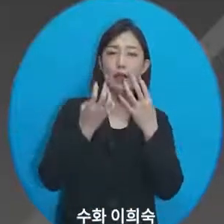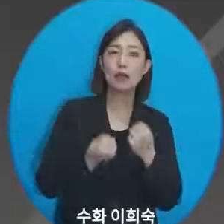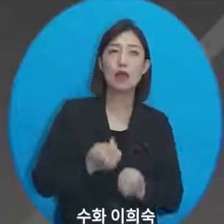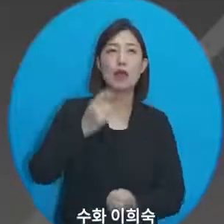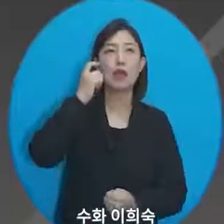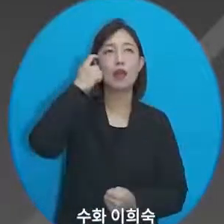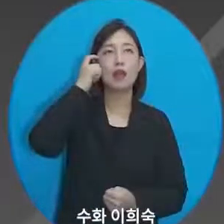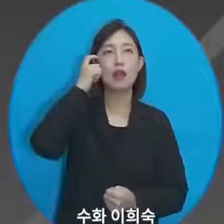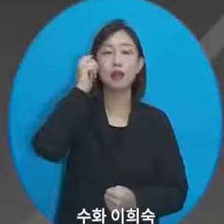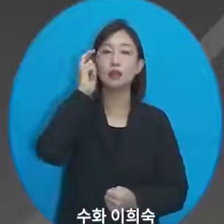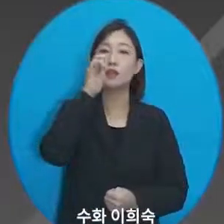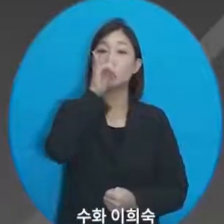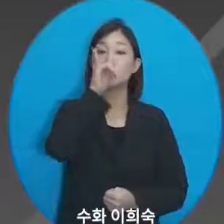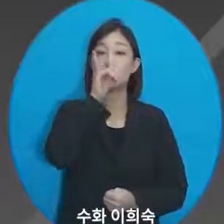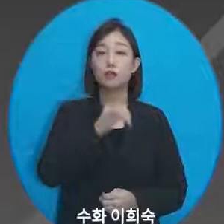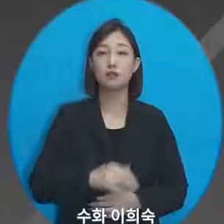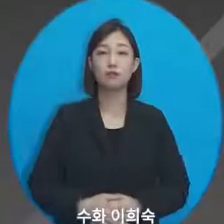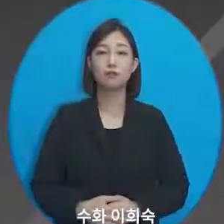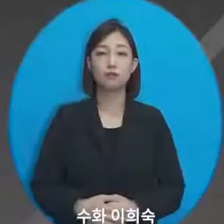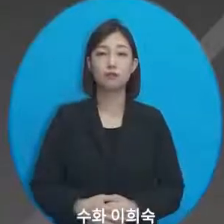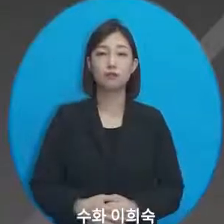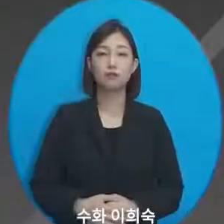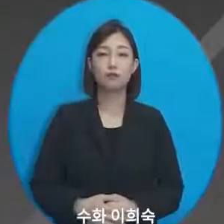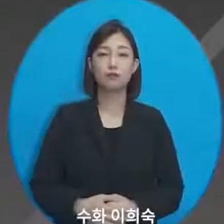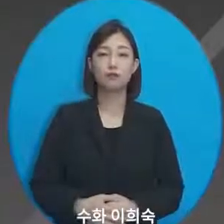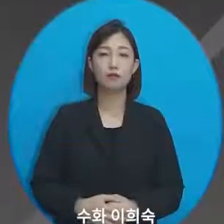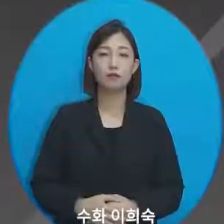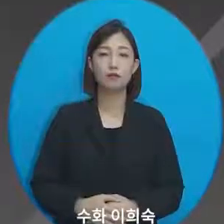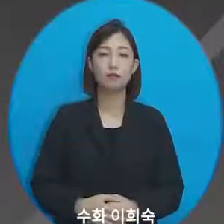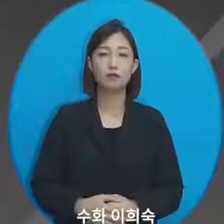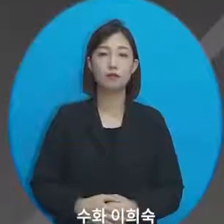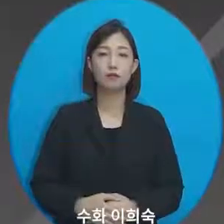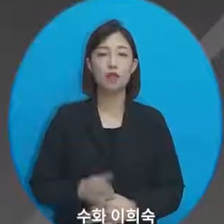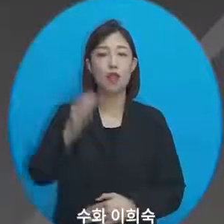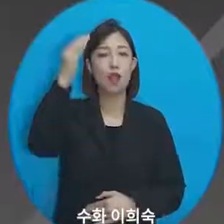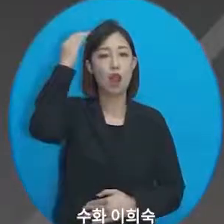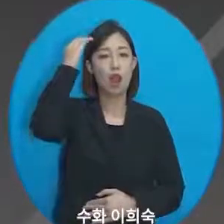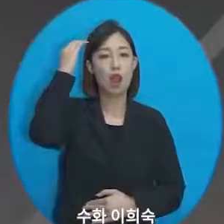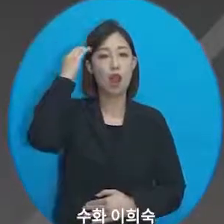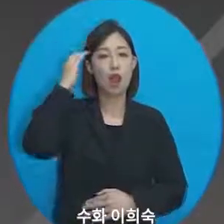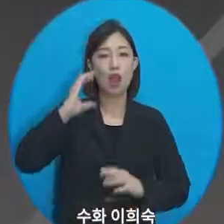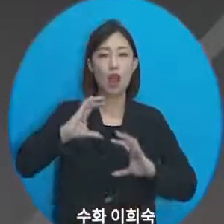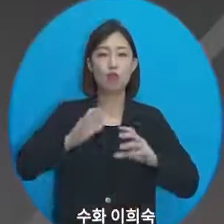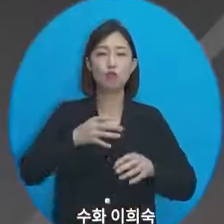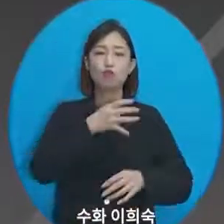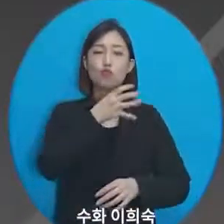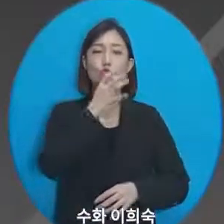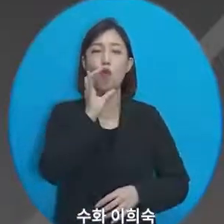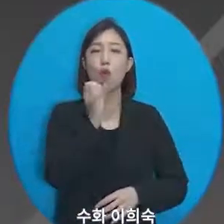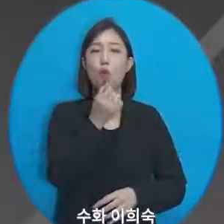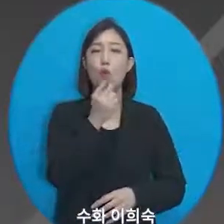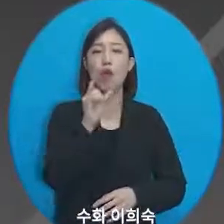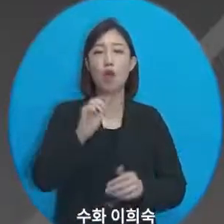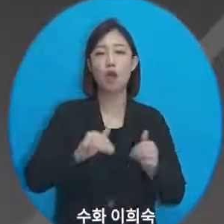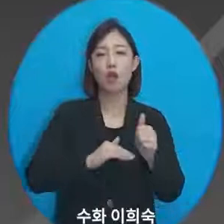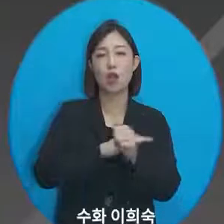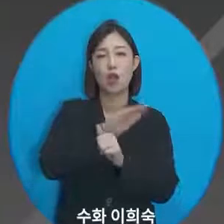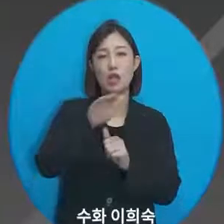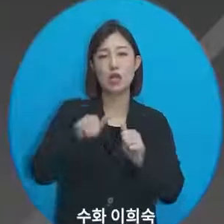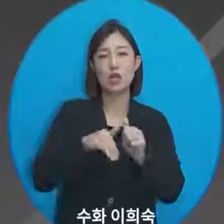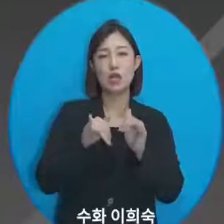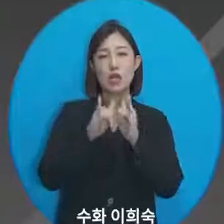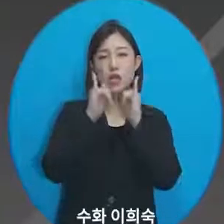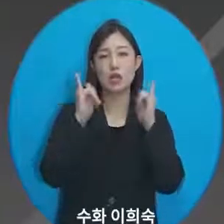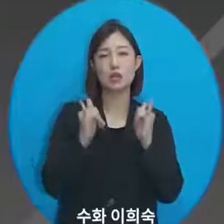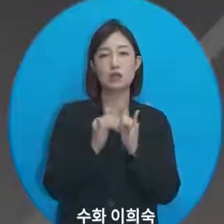사회로 진입된다고 이야기들을 하고 있습니다. 그러한 한국의 어떤 고령화 사회는